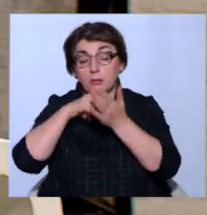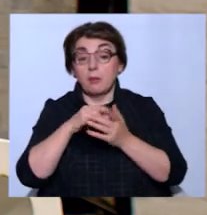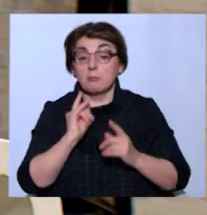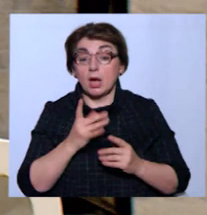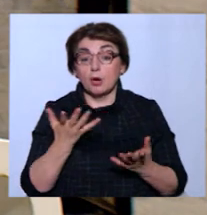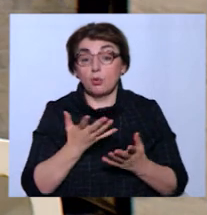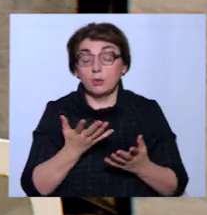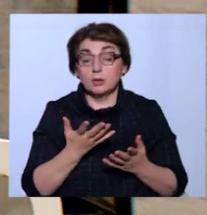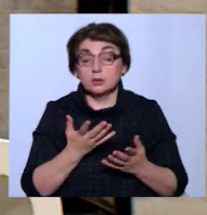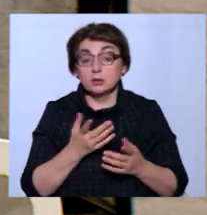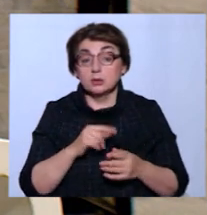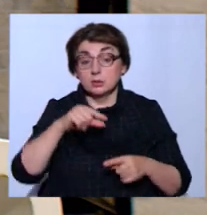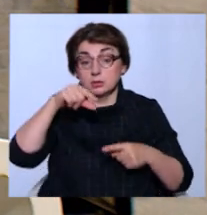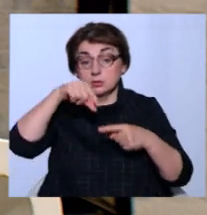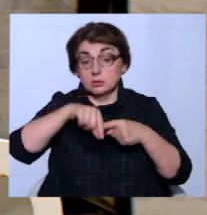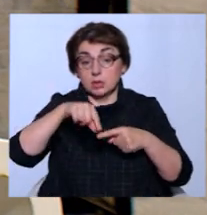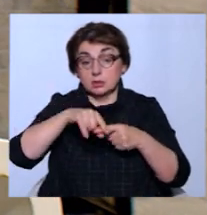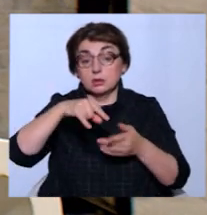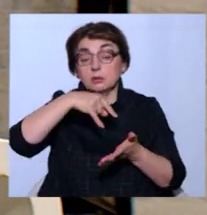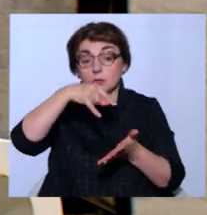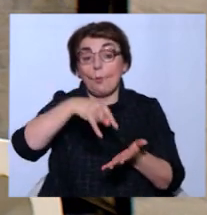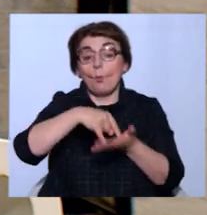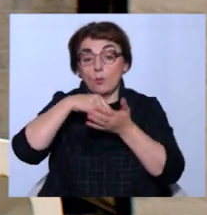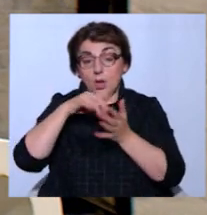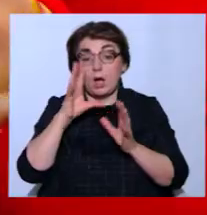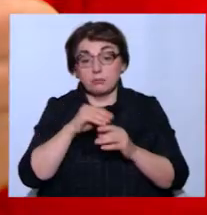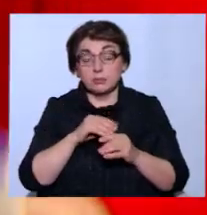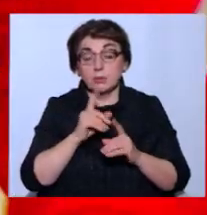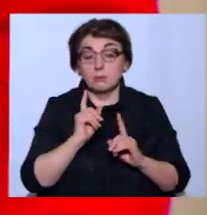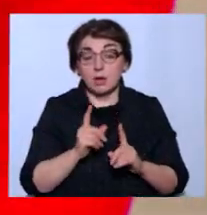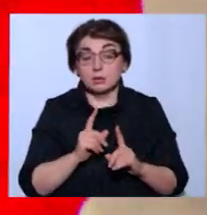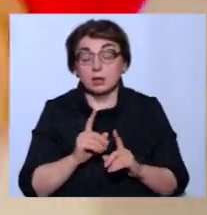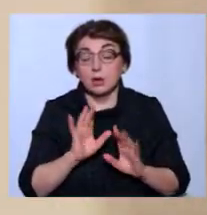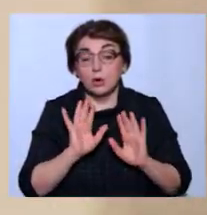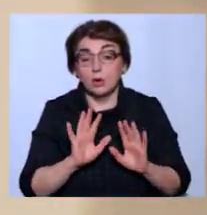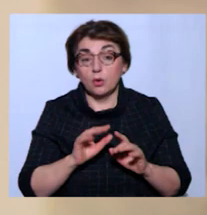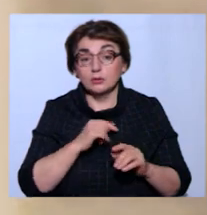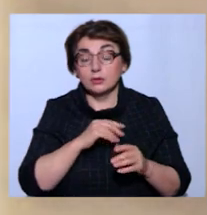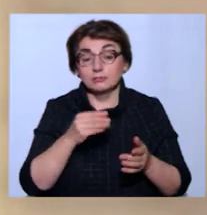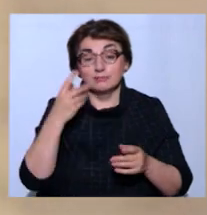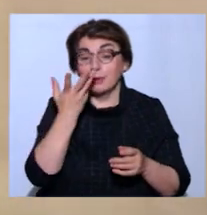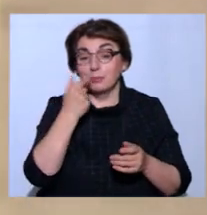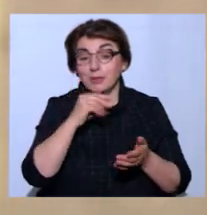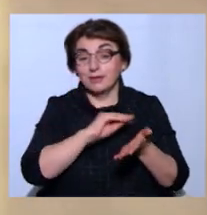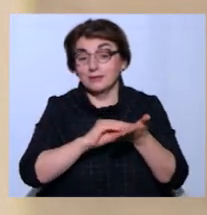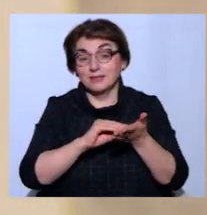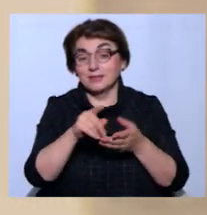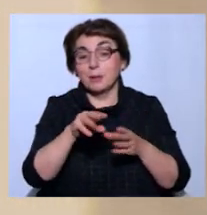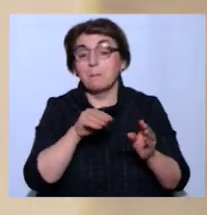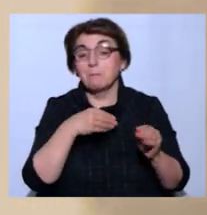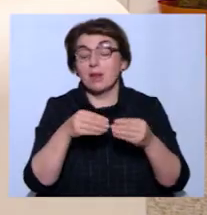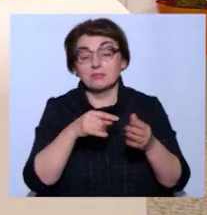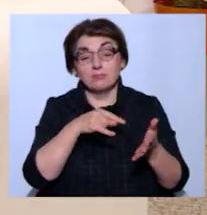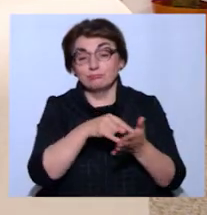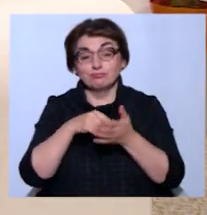იზიდავს. კიდევ სარჭი, რა თქმა უნდა სარჭსაც მაგნიტი იზიდავს, ხოლო მარკერს მაგნიტი არ იზიდავს, რადგან ის